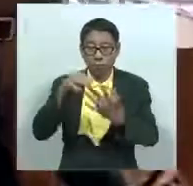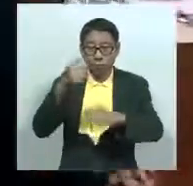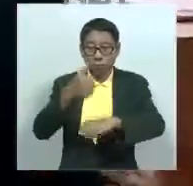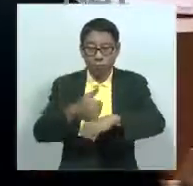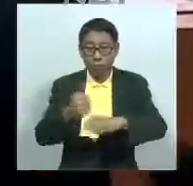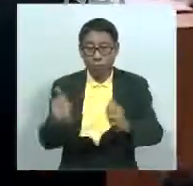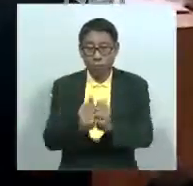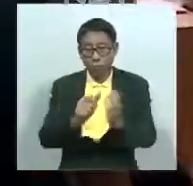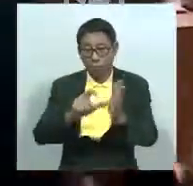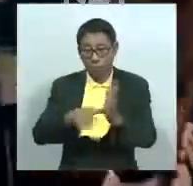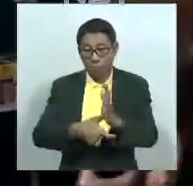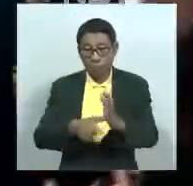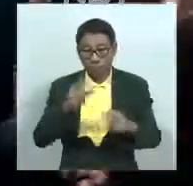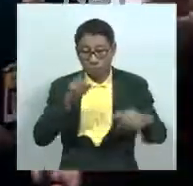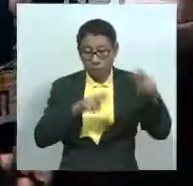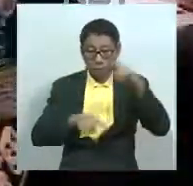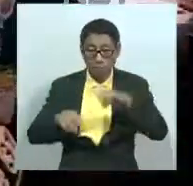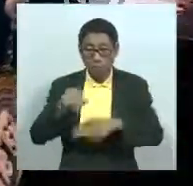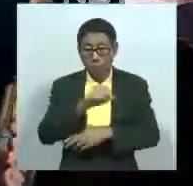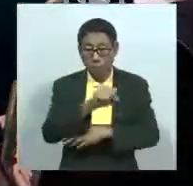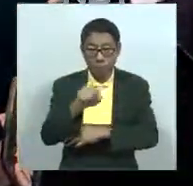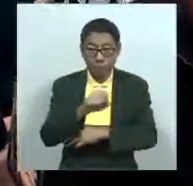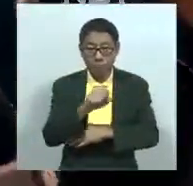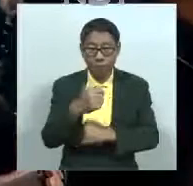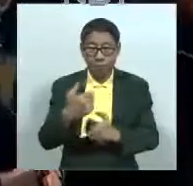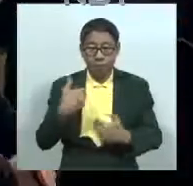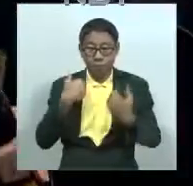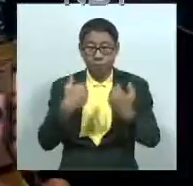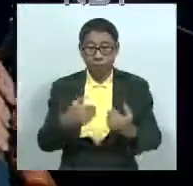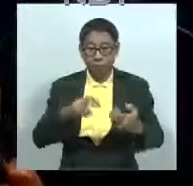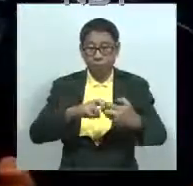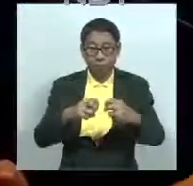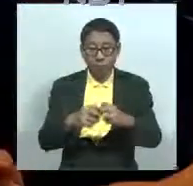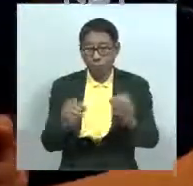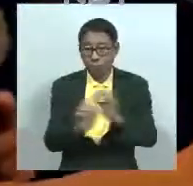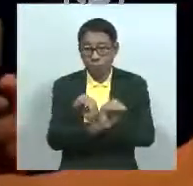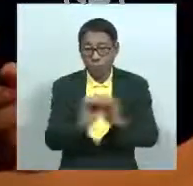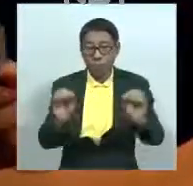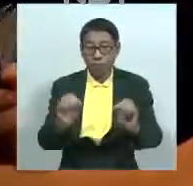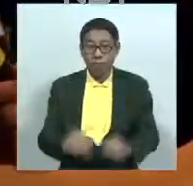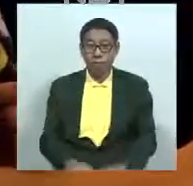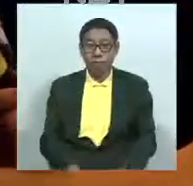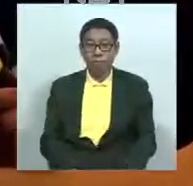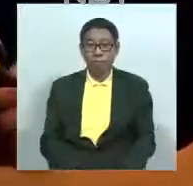ลขาธิการพรรคที่ต้องดูแลงานในสภานะคะจึงเชื่อว่าทางพรรคนั้นจะไม่มีปัญหาในเรื่องดังกล่าวค่ะ